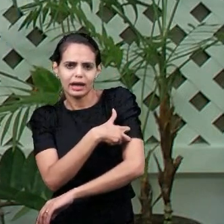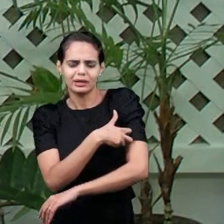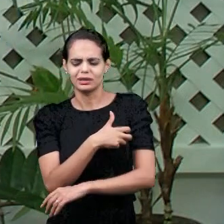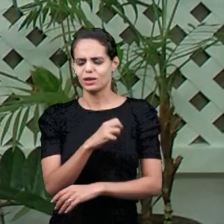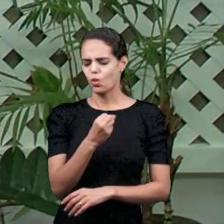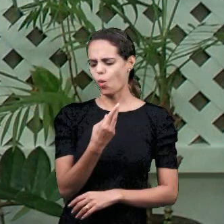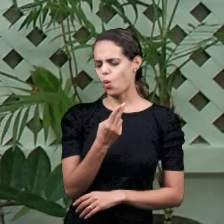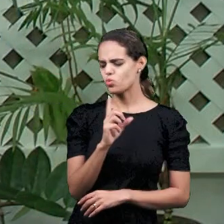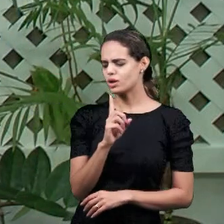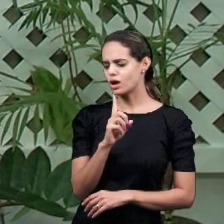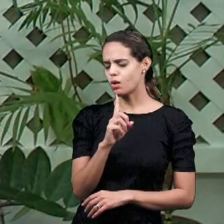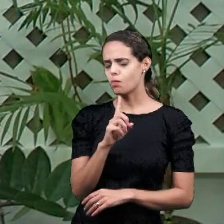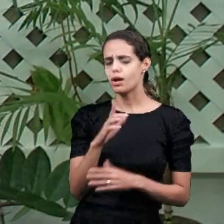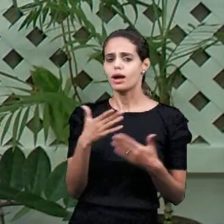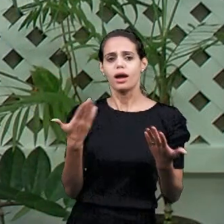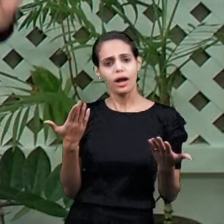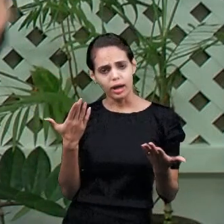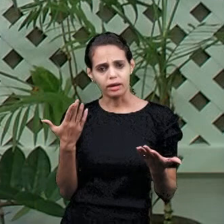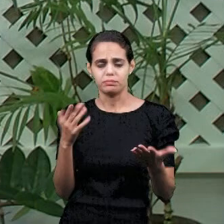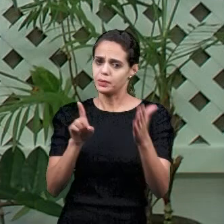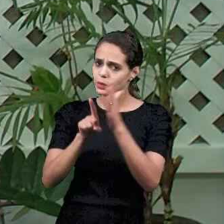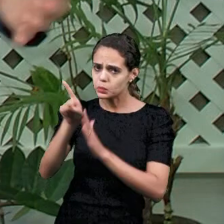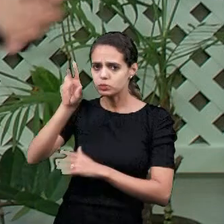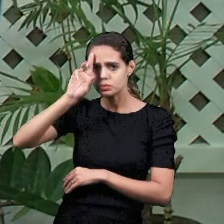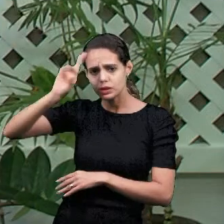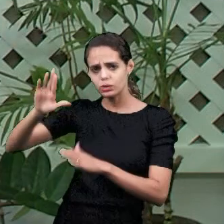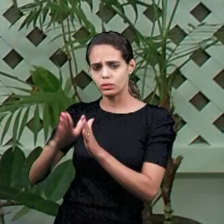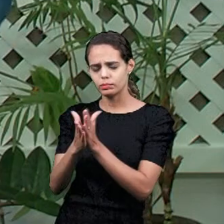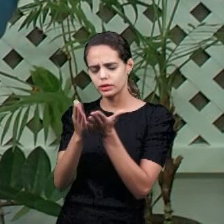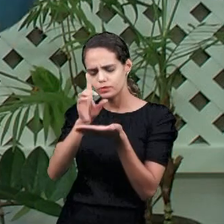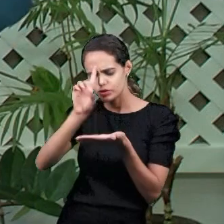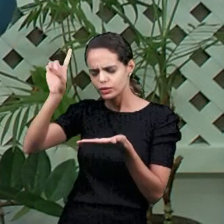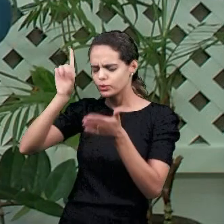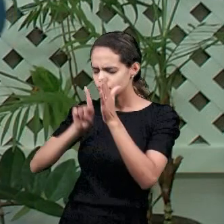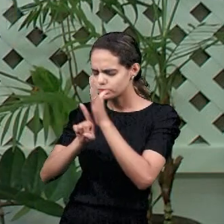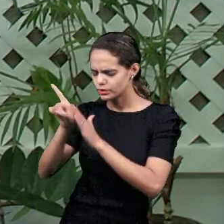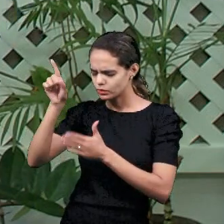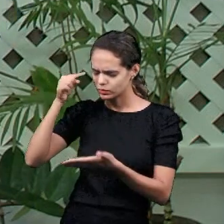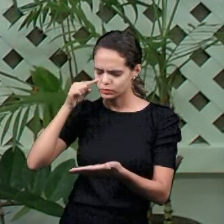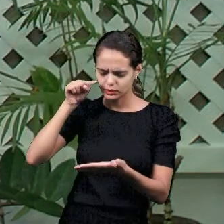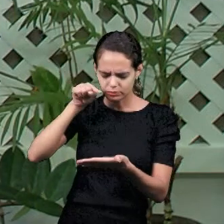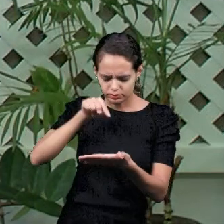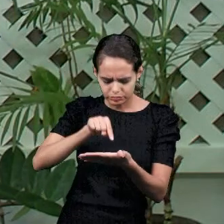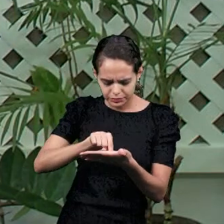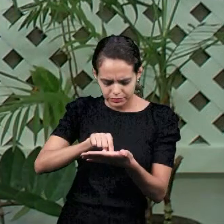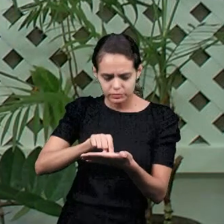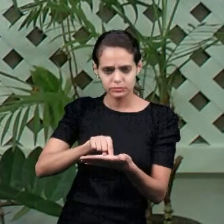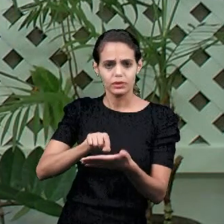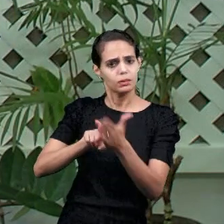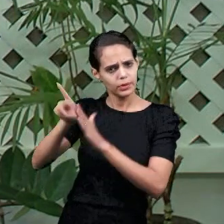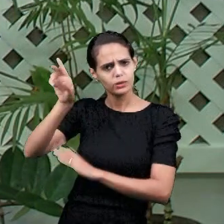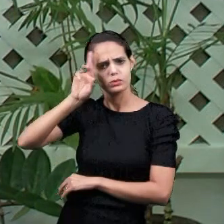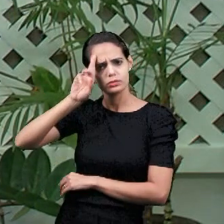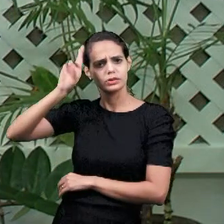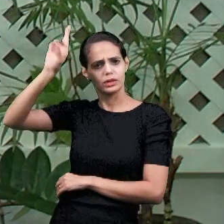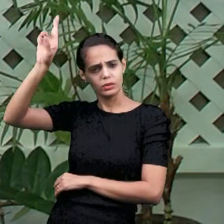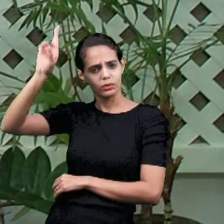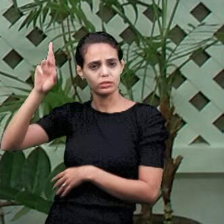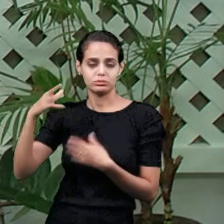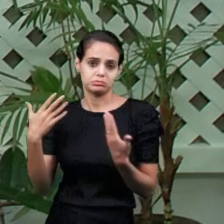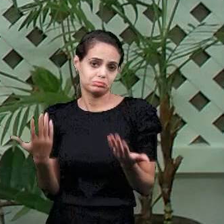Seigneur. Euh, peut-être que c'est votre moment de partir. Hein? Donc, consultez le Seigneur.